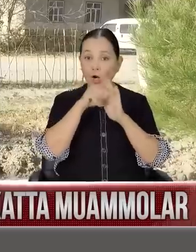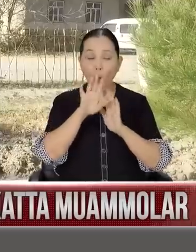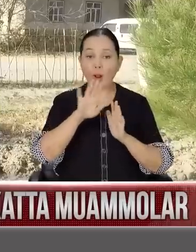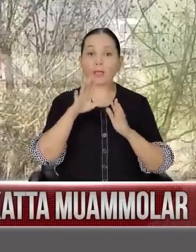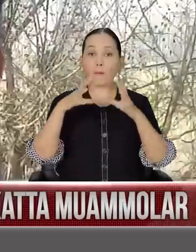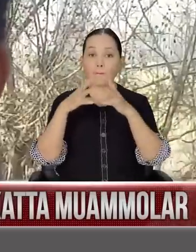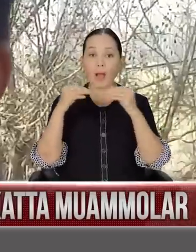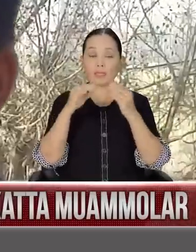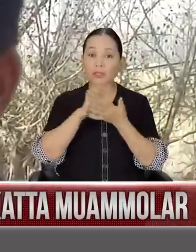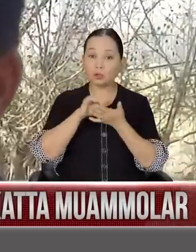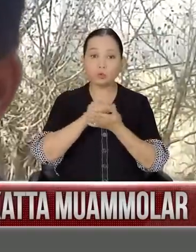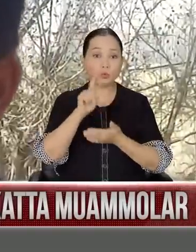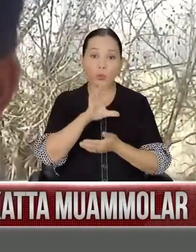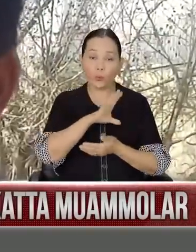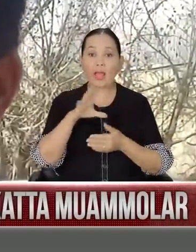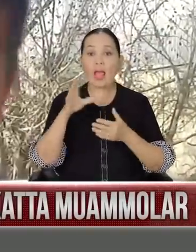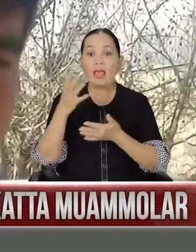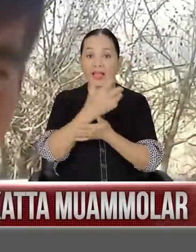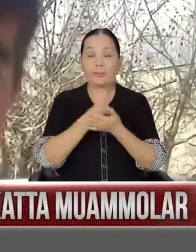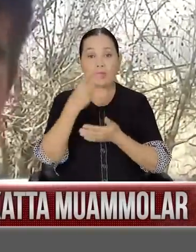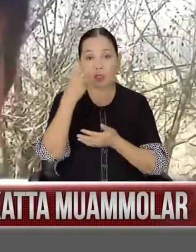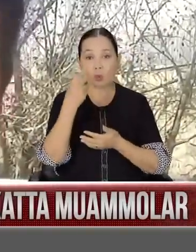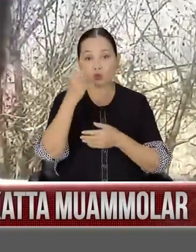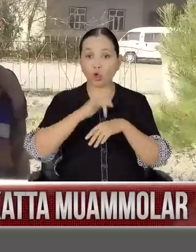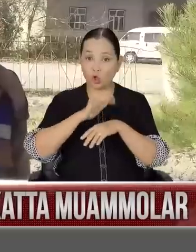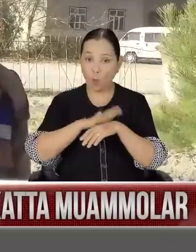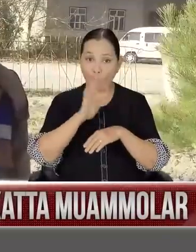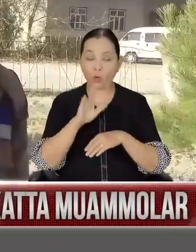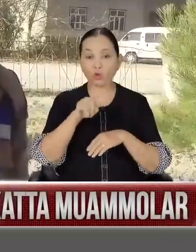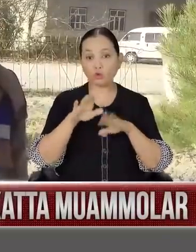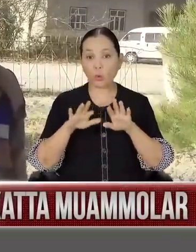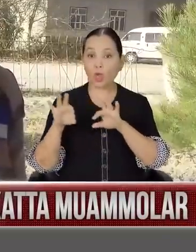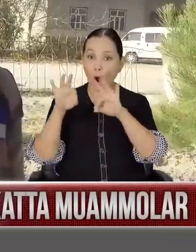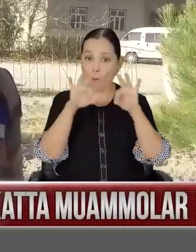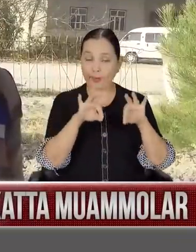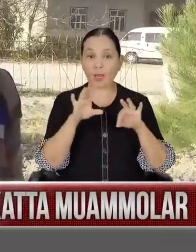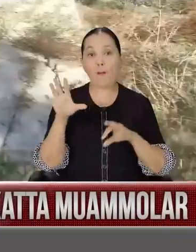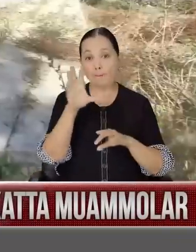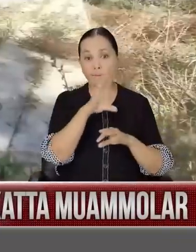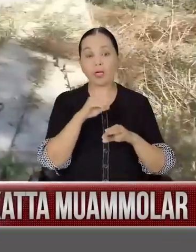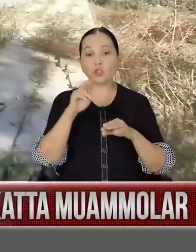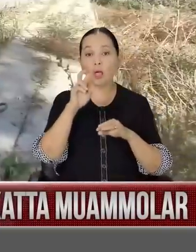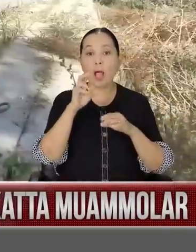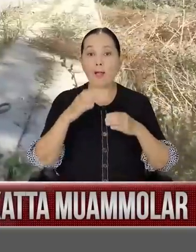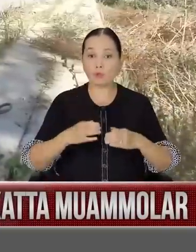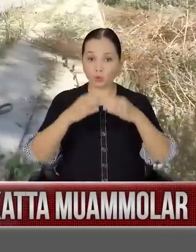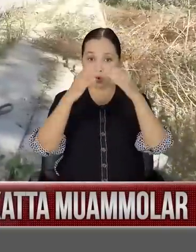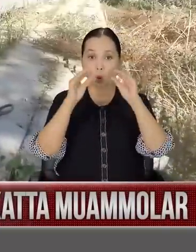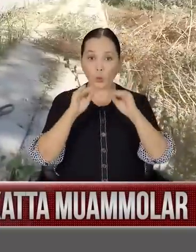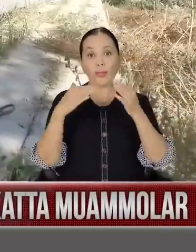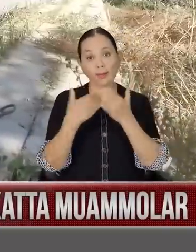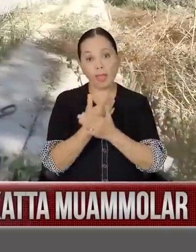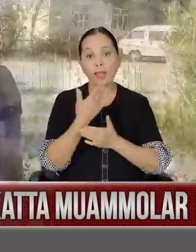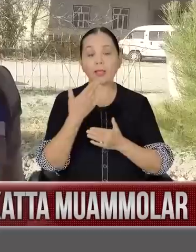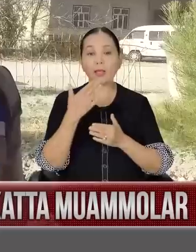qilmasligi maqsadida paxta yig'im terimi tez kunlarda tamom bo'lgandan shu yerga olib kelingan barcha temir beton stonlar o'rnatilib, yangi